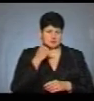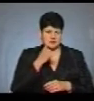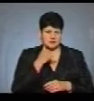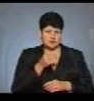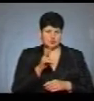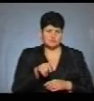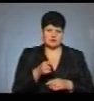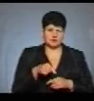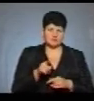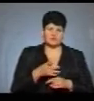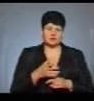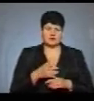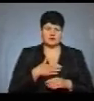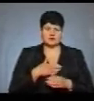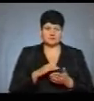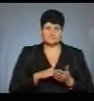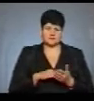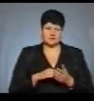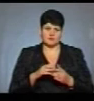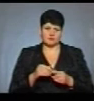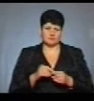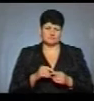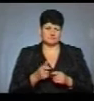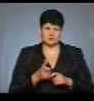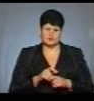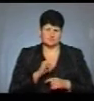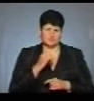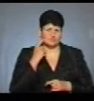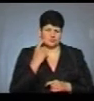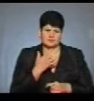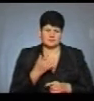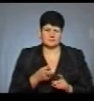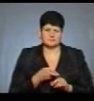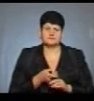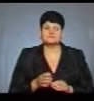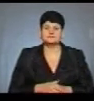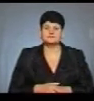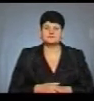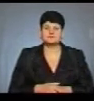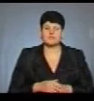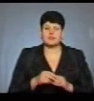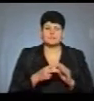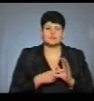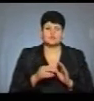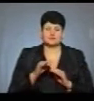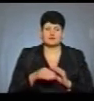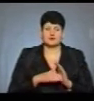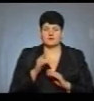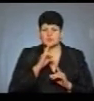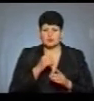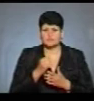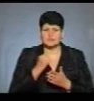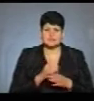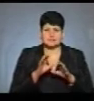Так, залишіть, будь ласка, свій телефон у нашій редакції. Уточнено питання, бо дуже погано, ну, не було чути поганий зв'язок. Отже, 17 жовтня Верховна Рада ухвалила закон,